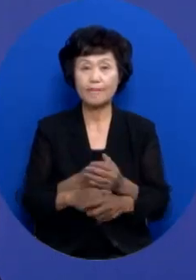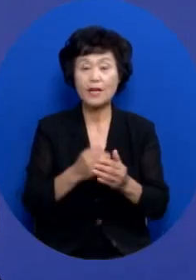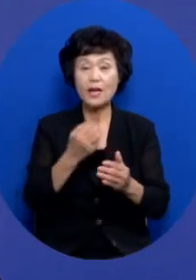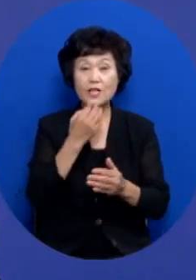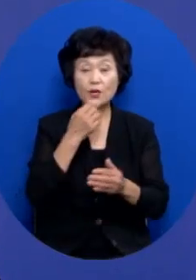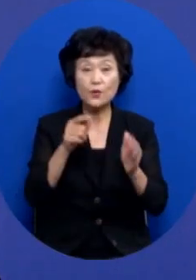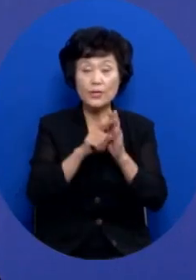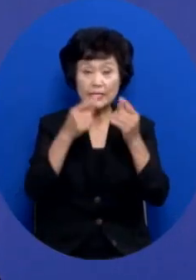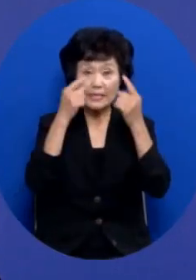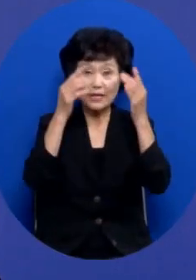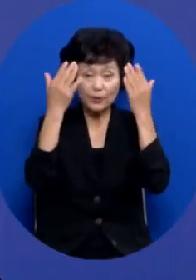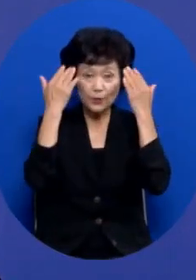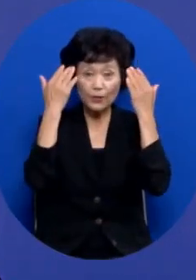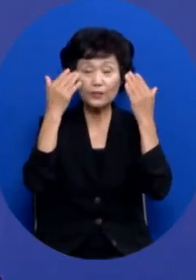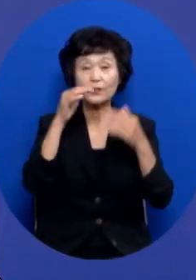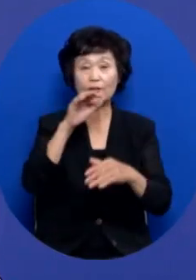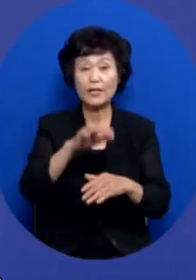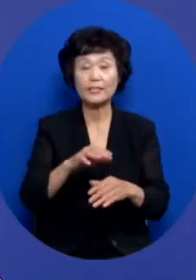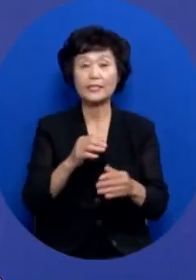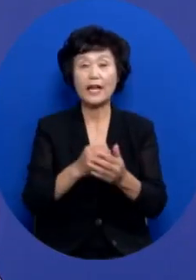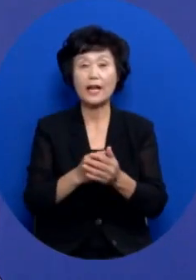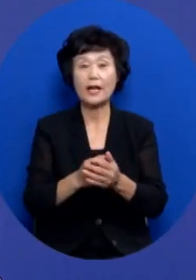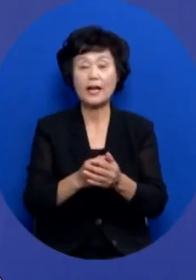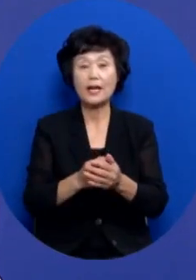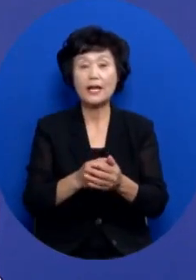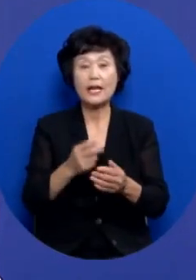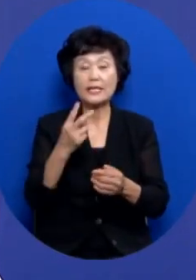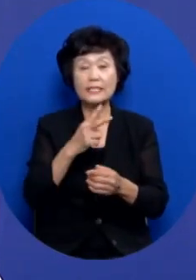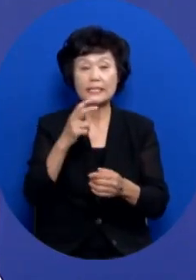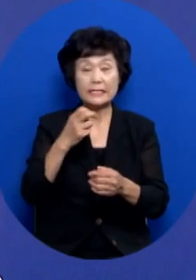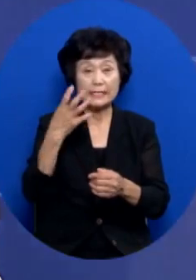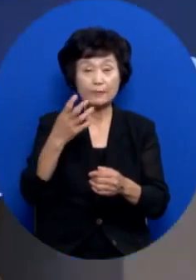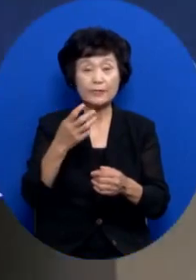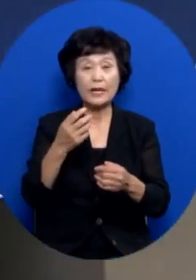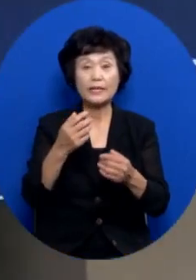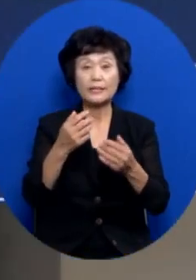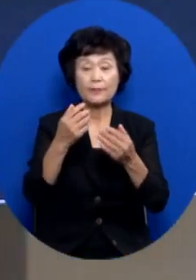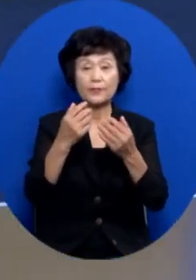서울신학대학교가 2023 영 리더스 컨퍼런스를 개최했습니다